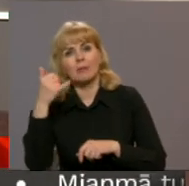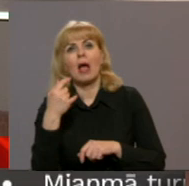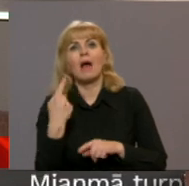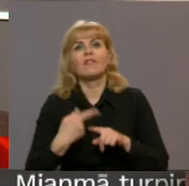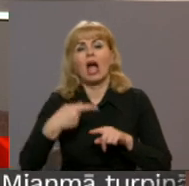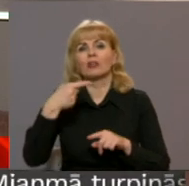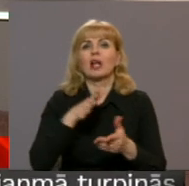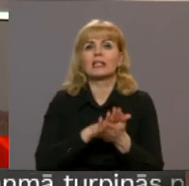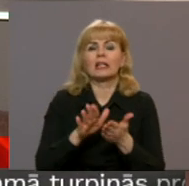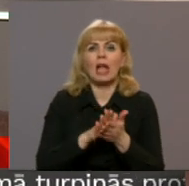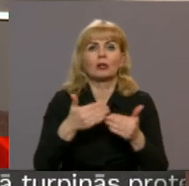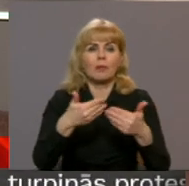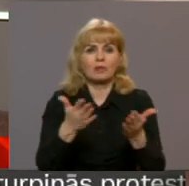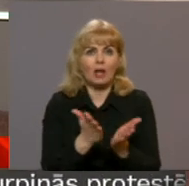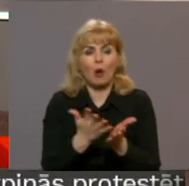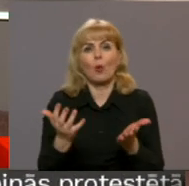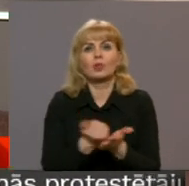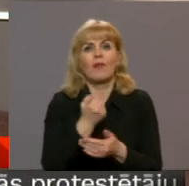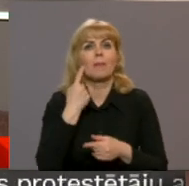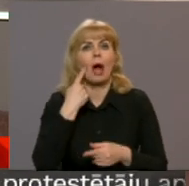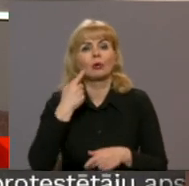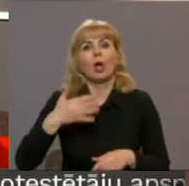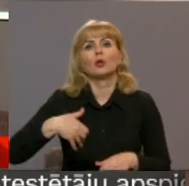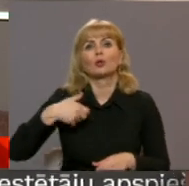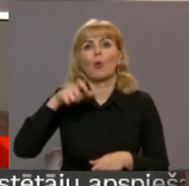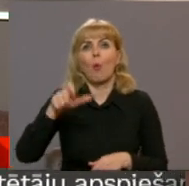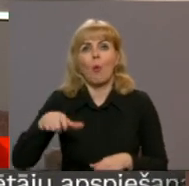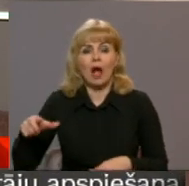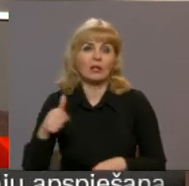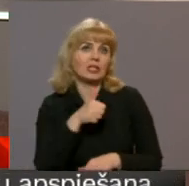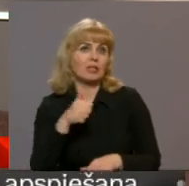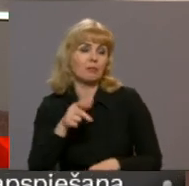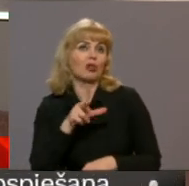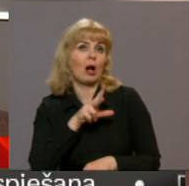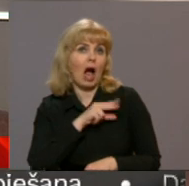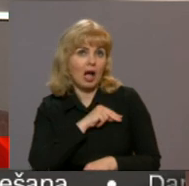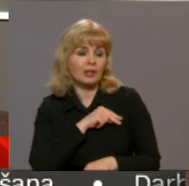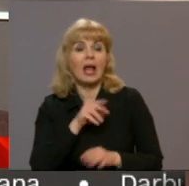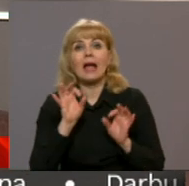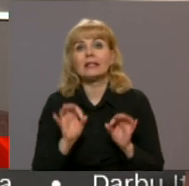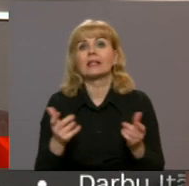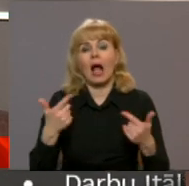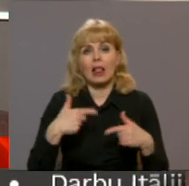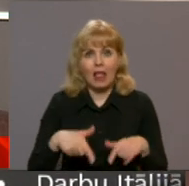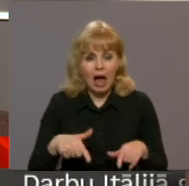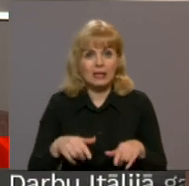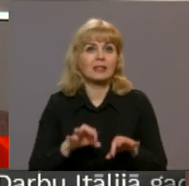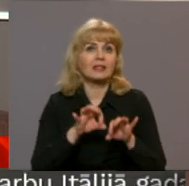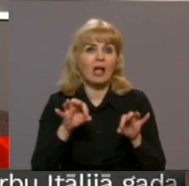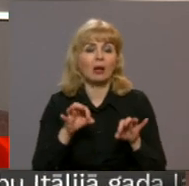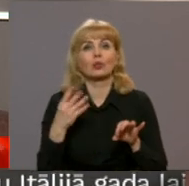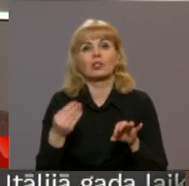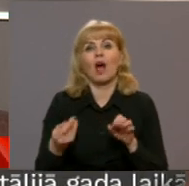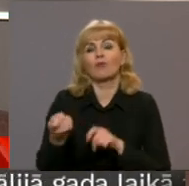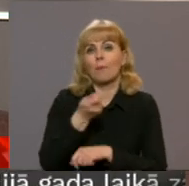lietojamiem traukiem uzvaru guva Madonas puses skolnieces. Viņas jo īpaši gandarītas, ka īstajā laikā spērts solis uz savu